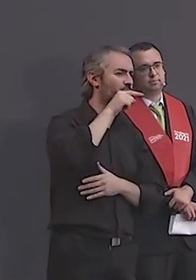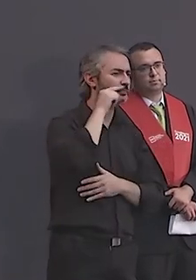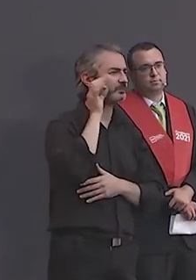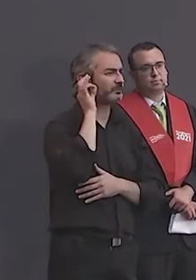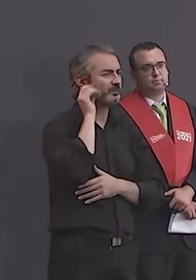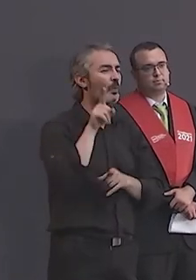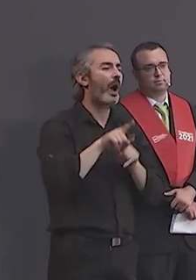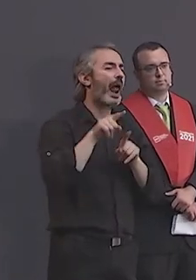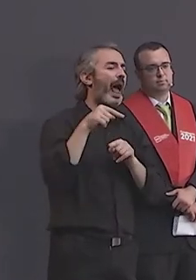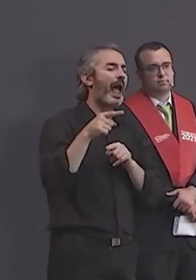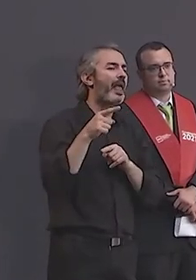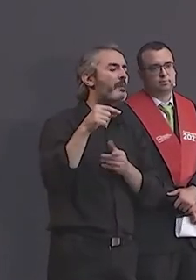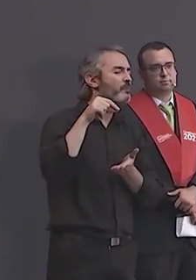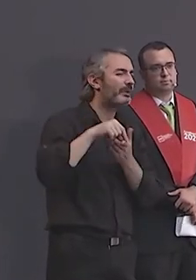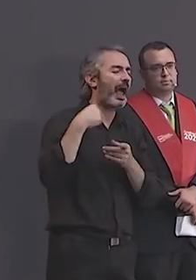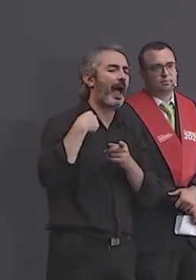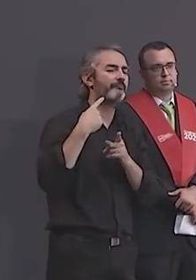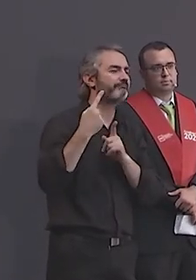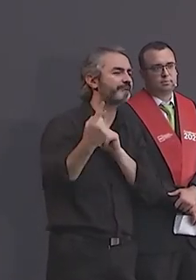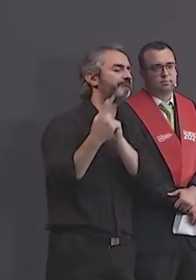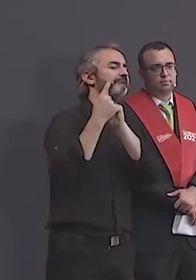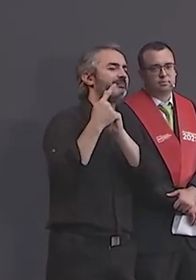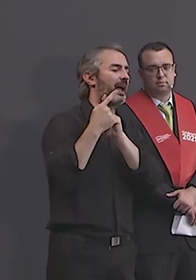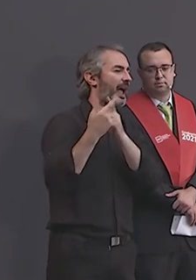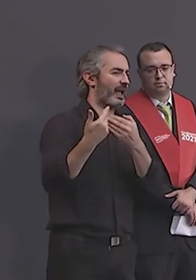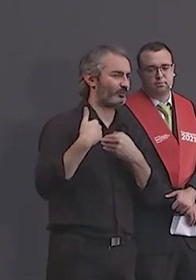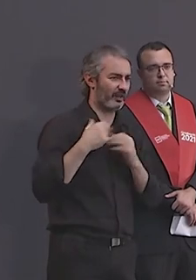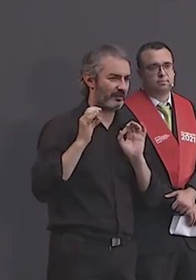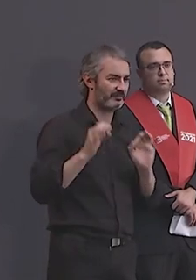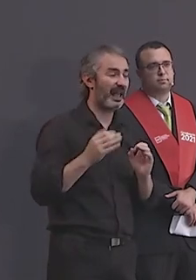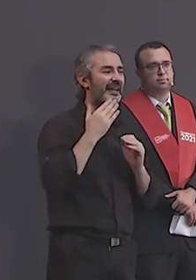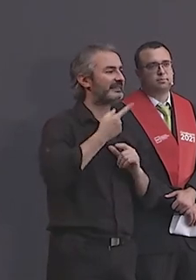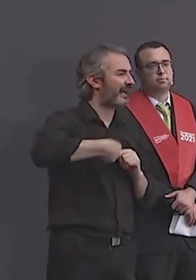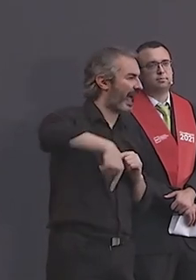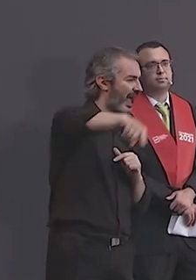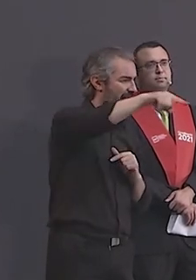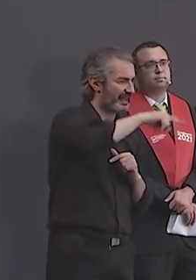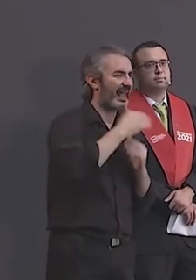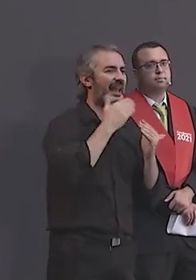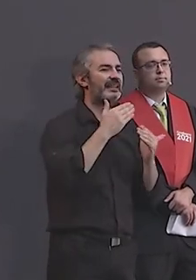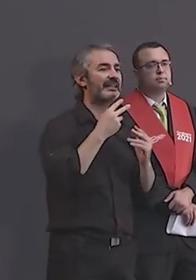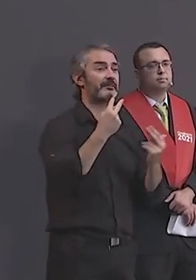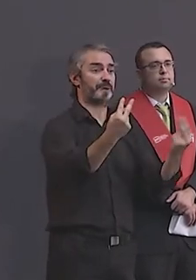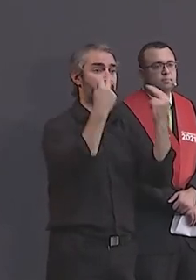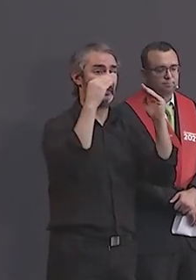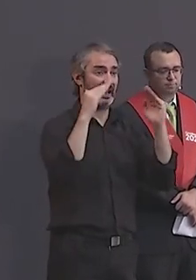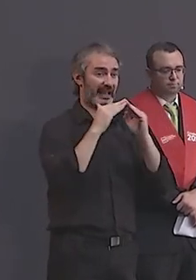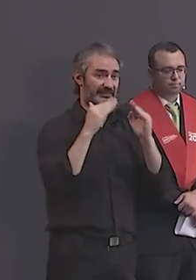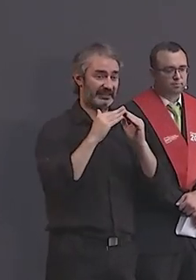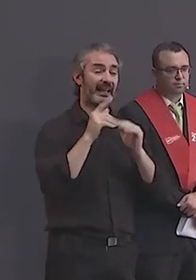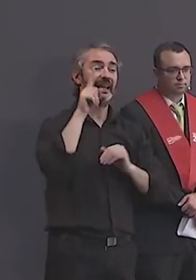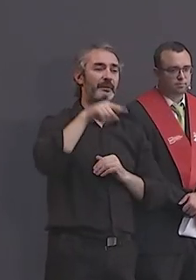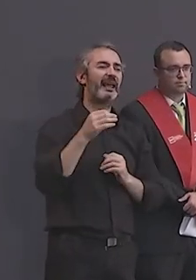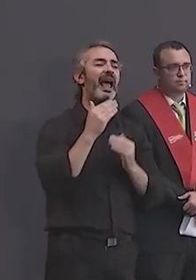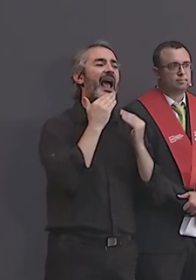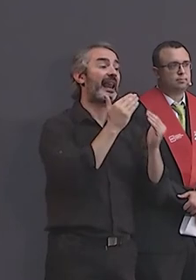que en algun moment o un altre s'han creuat en el nostre camí. Gràcies als que sou aquí, gràcies als que ens veieu des de casa i també